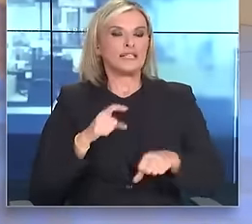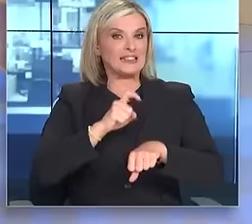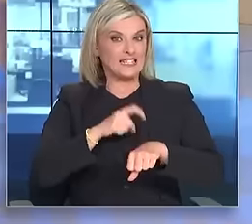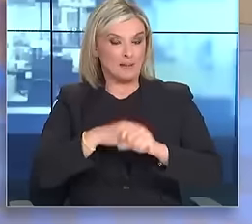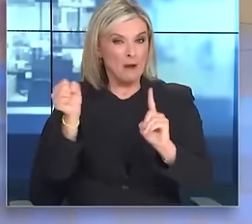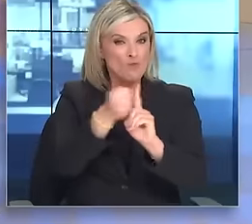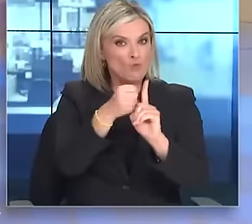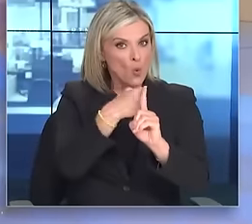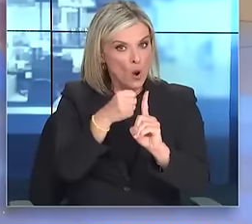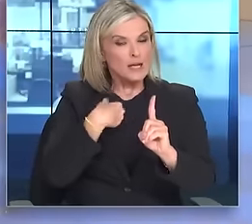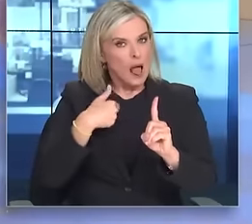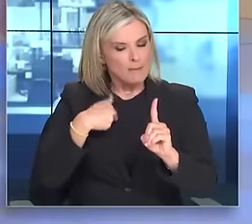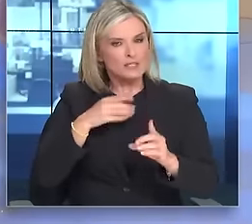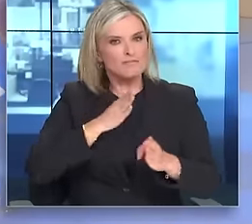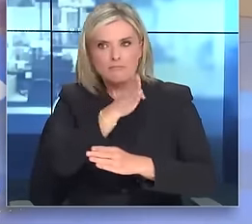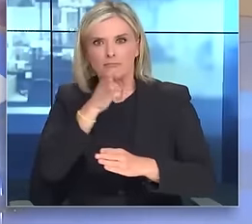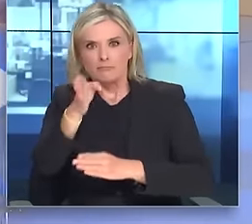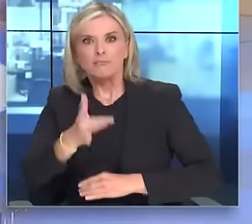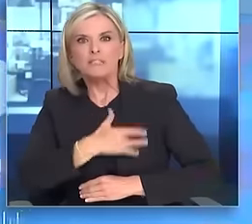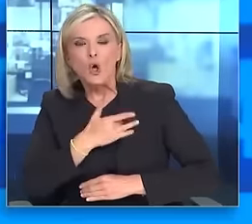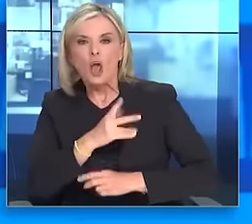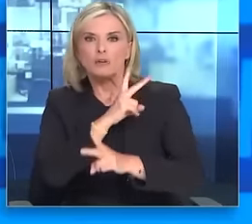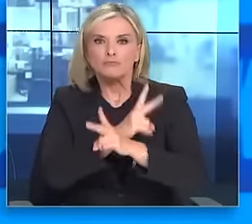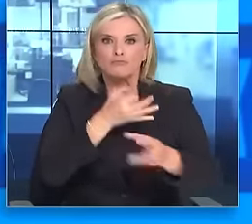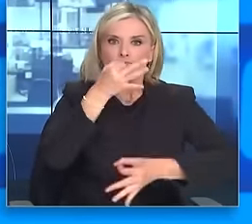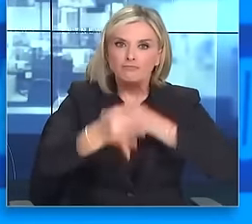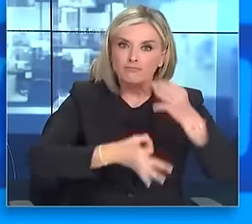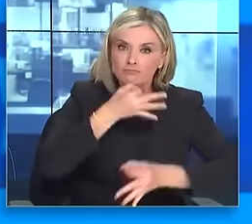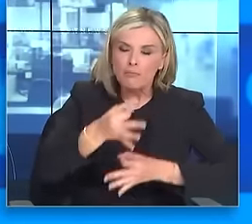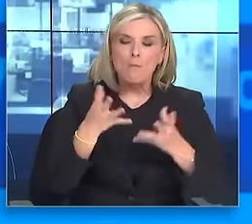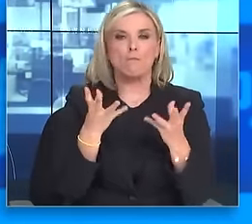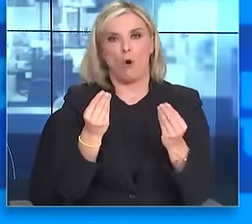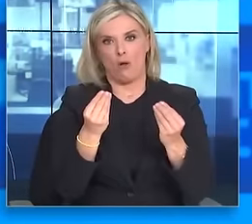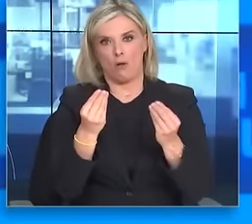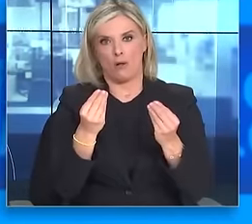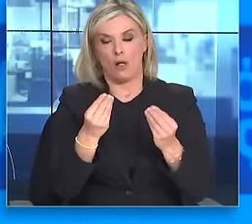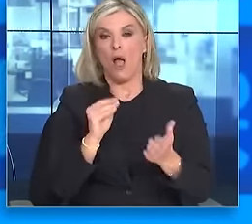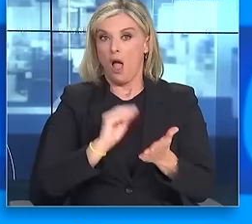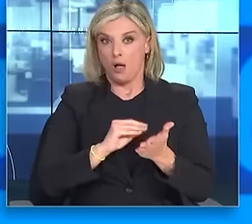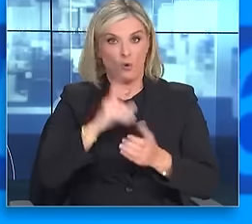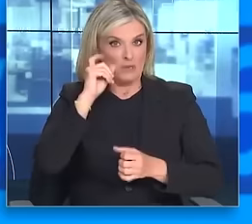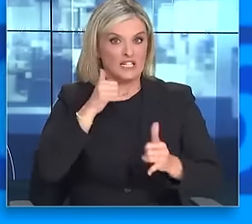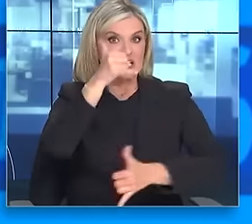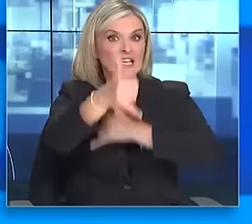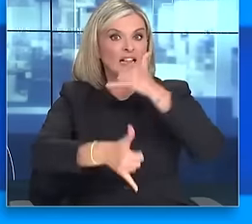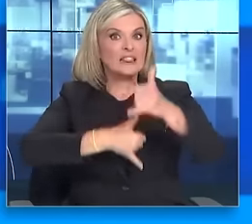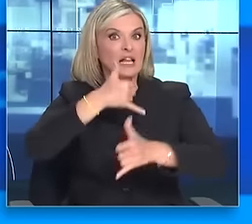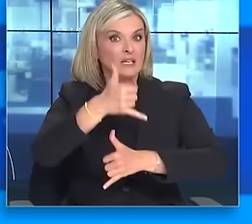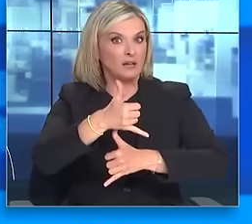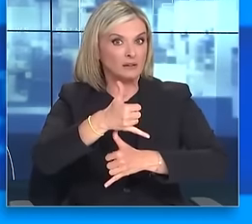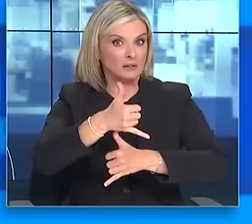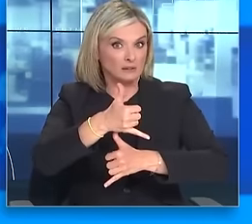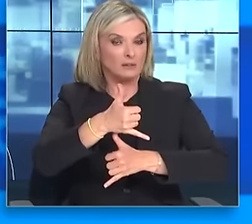φυσικά, μια μεγάλη πτυχή αυτού του bullying είναι και το διαδικτυακό bullying. Αυτή η μεγάλη ευκολία με την οποία μπορεί να αναρτά κανείς